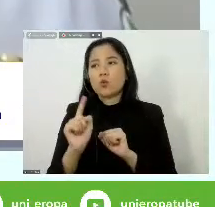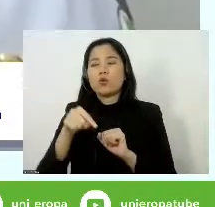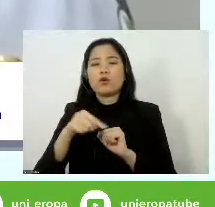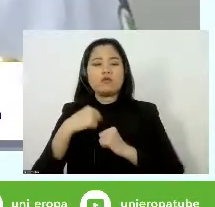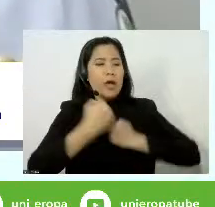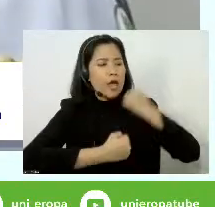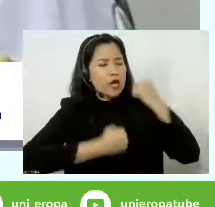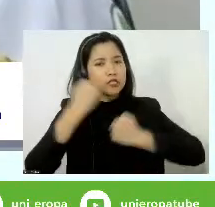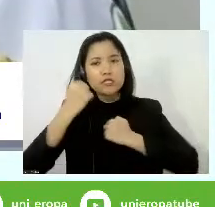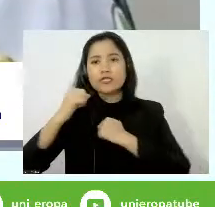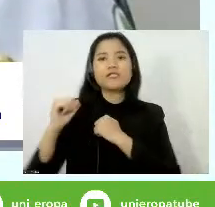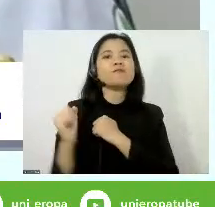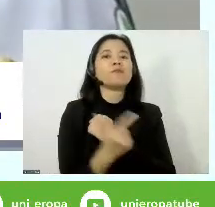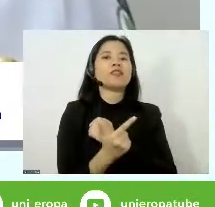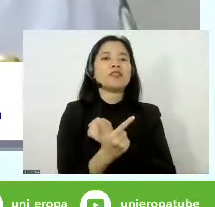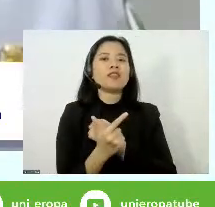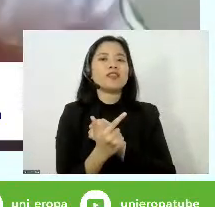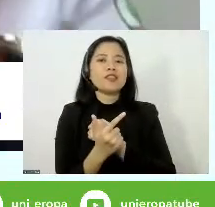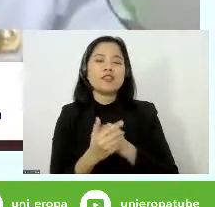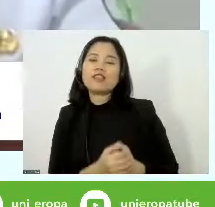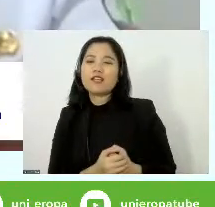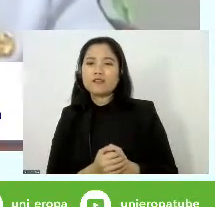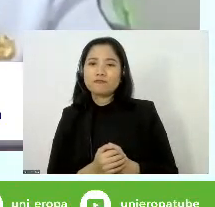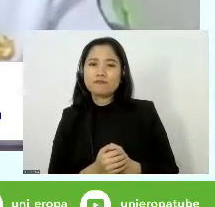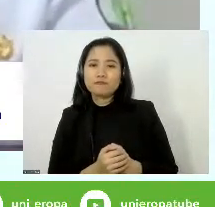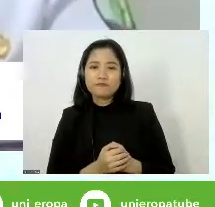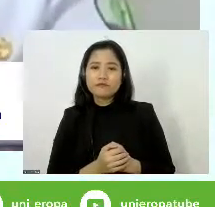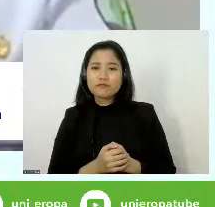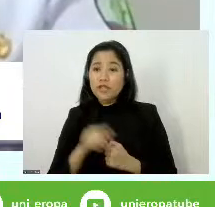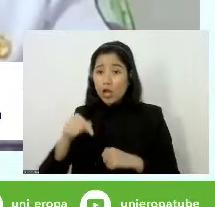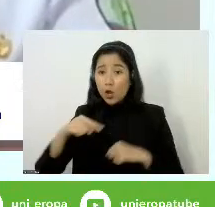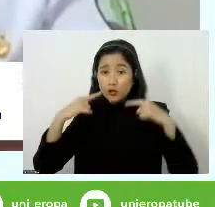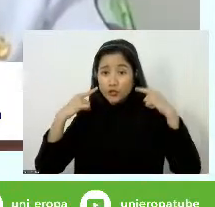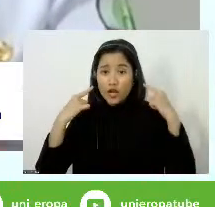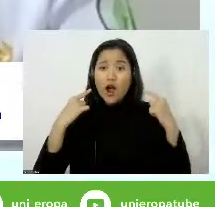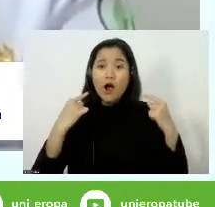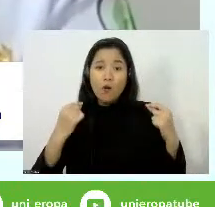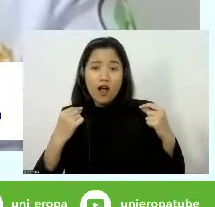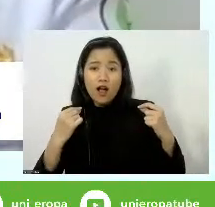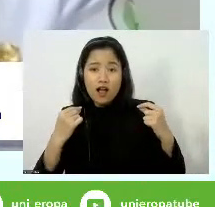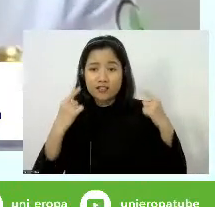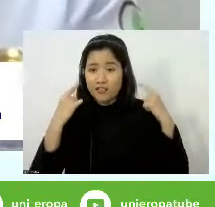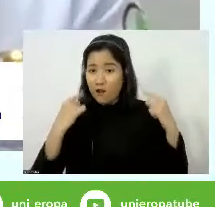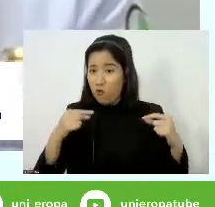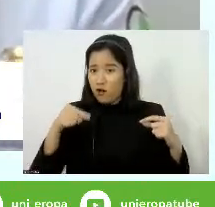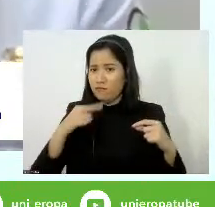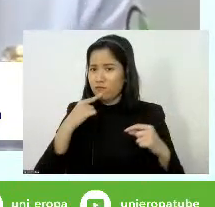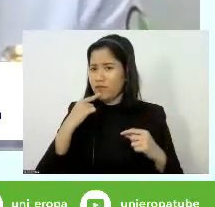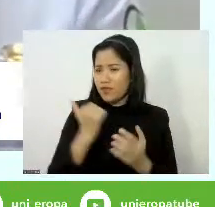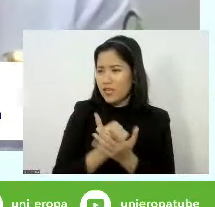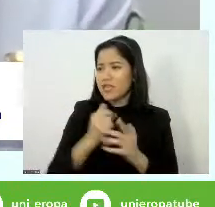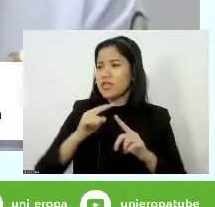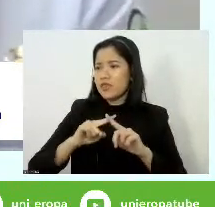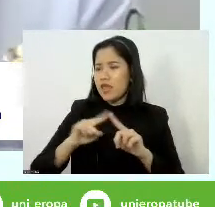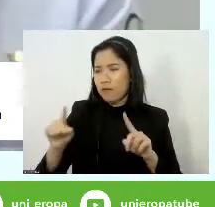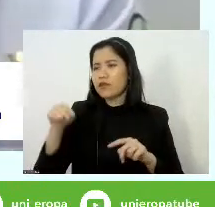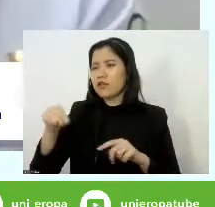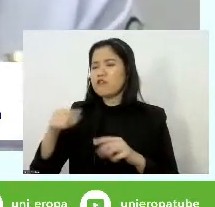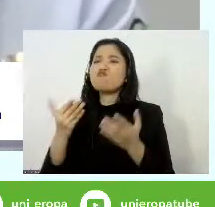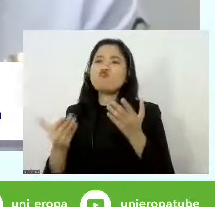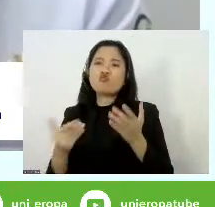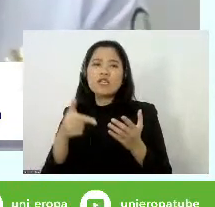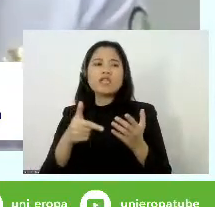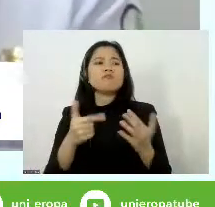scan Apa yang harus kita lakukan cepat Nah kalau Jawa ini mungkin juga penting sekarang mungkin ada kesadaran